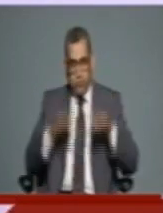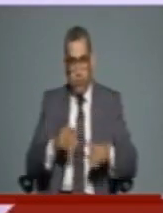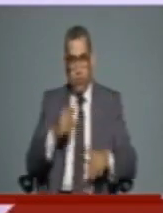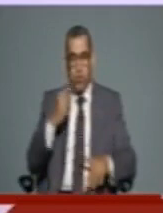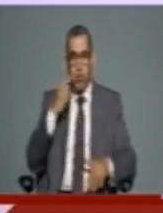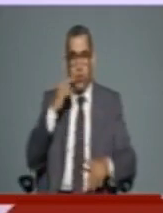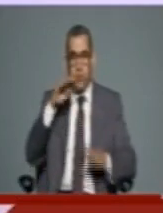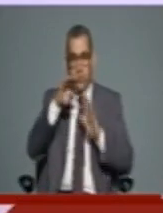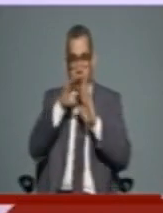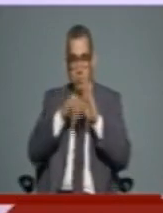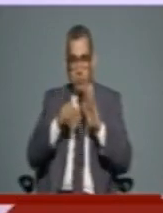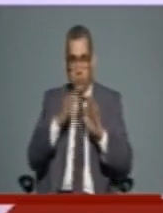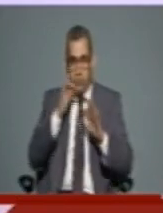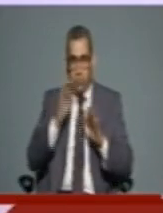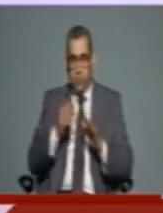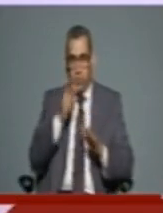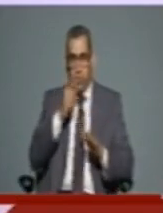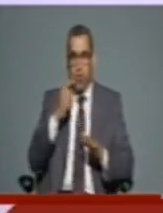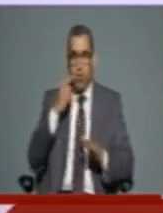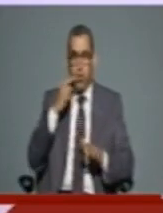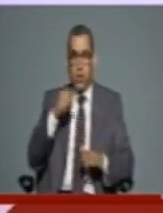معينة السكر